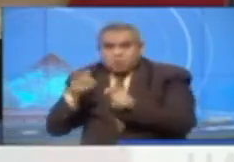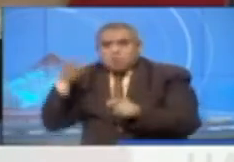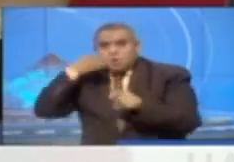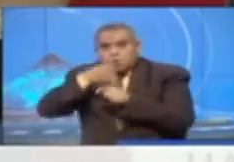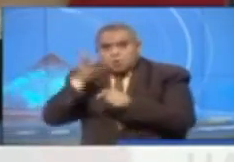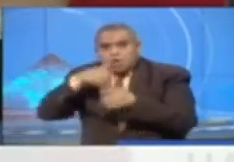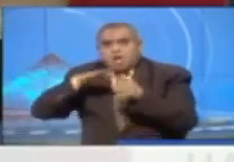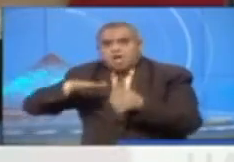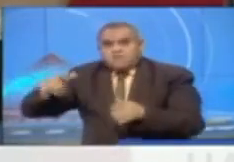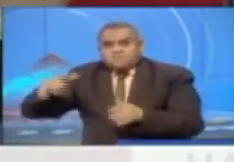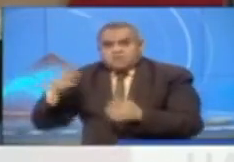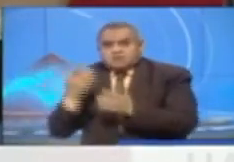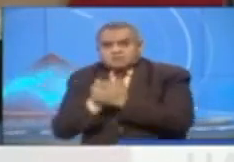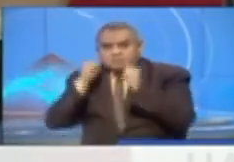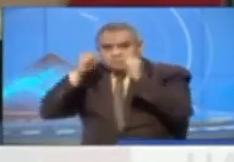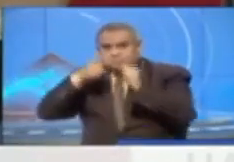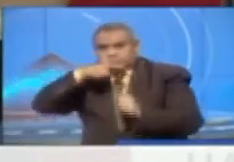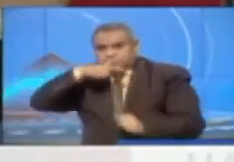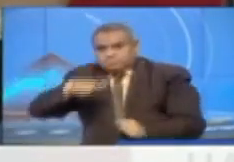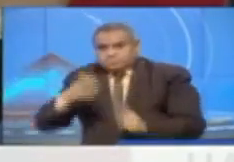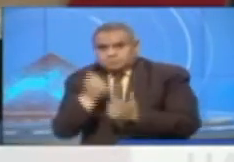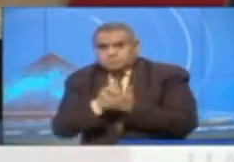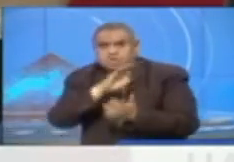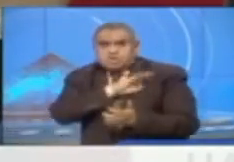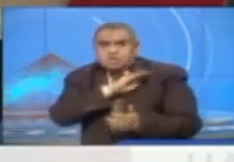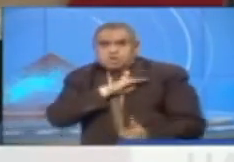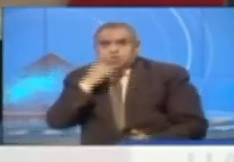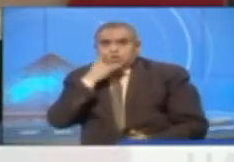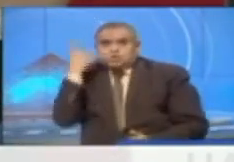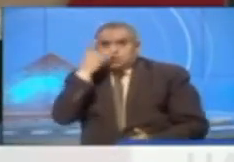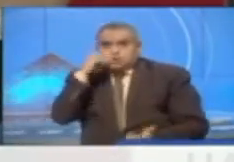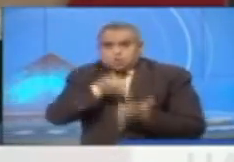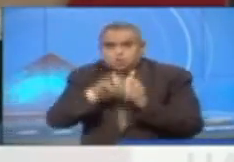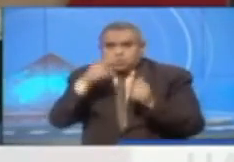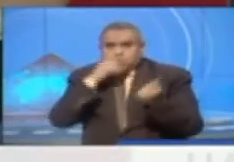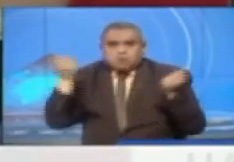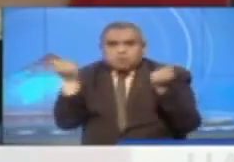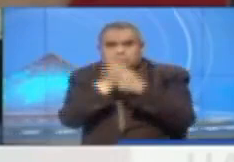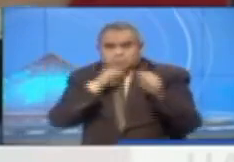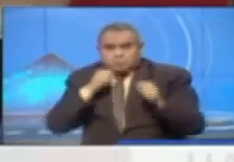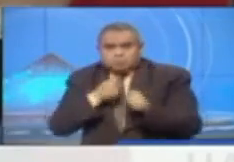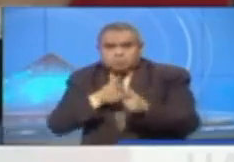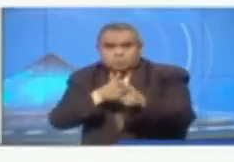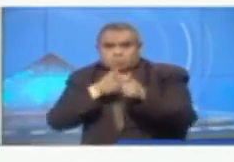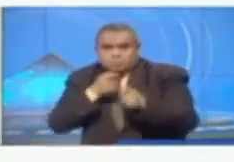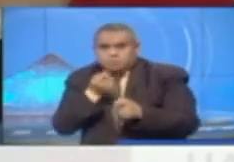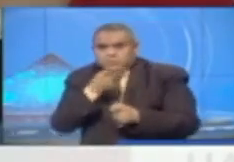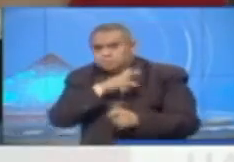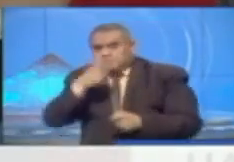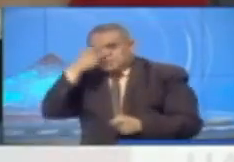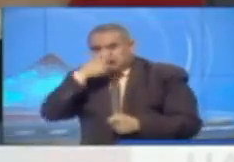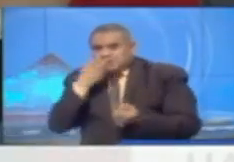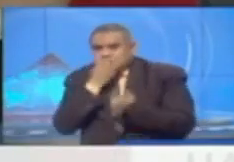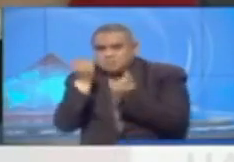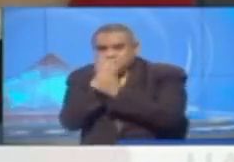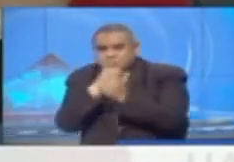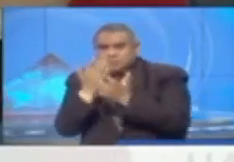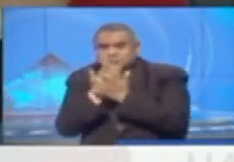في سياق الاحتجاجات. وأضاف أن القوات الأمنية الإيرانية استخدمت ذخيرة الحية والخرطوش